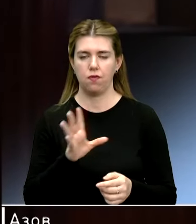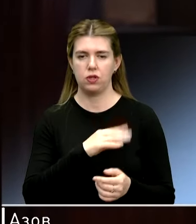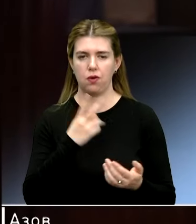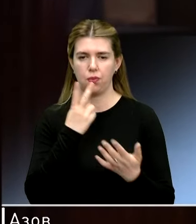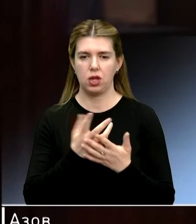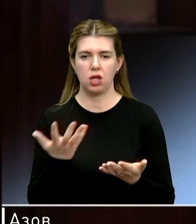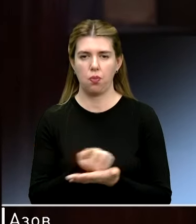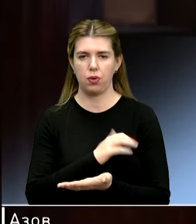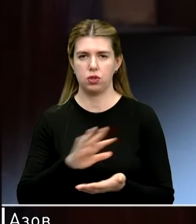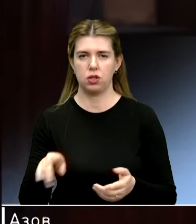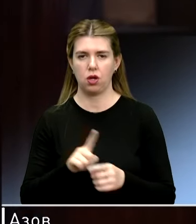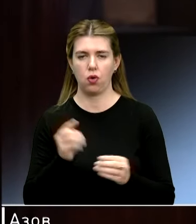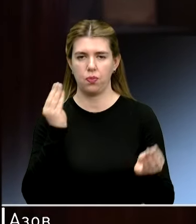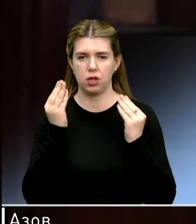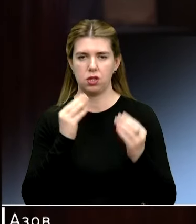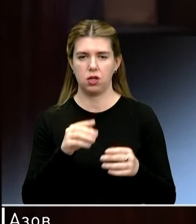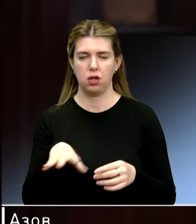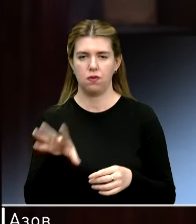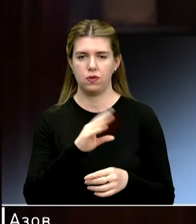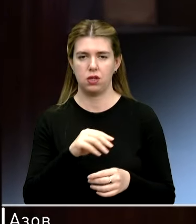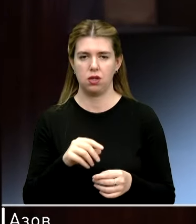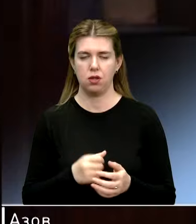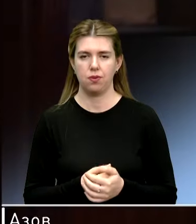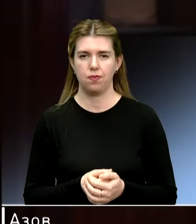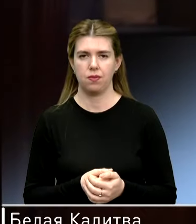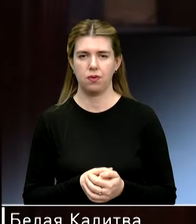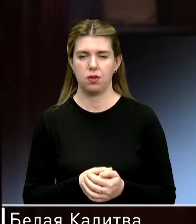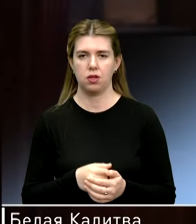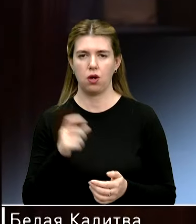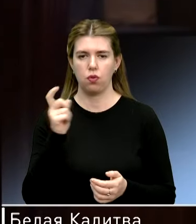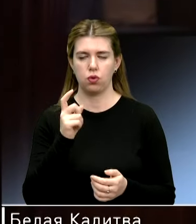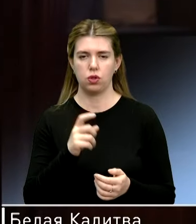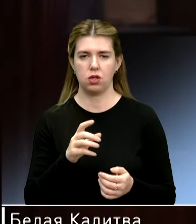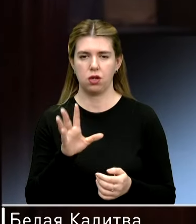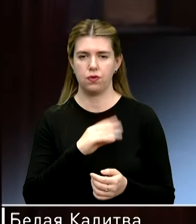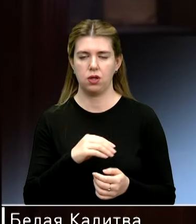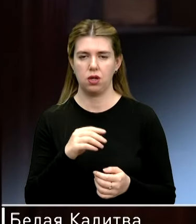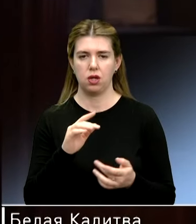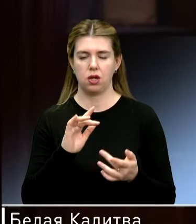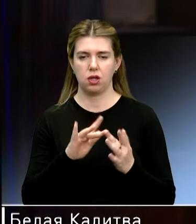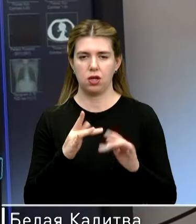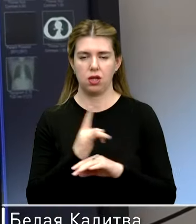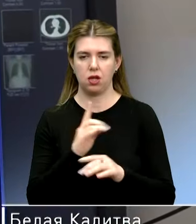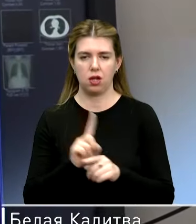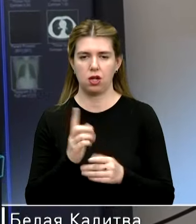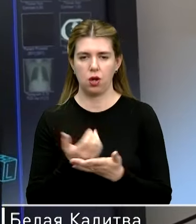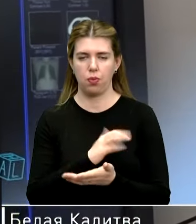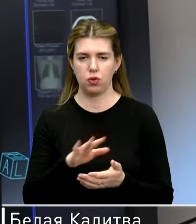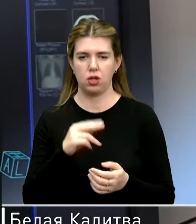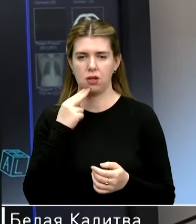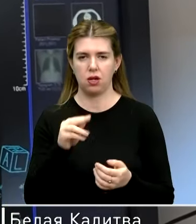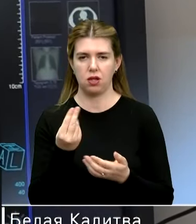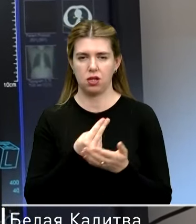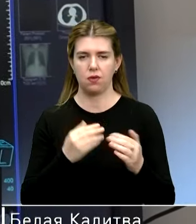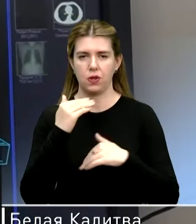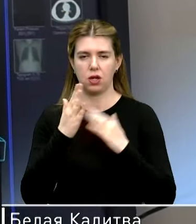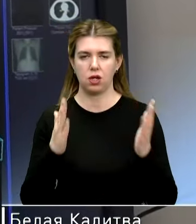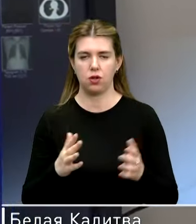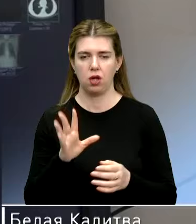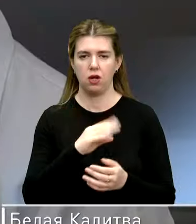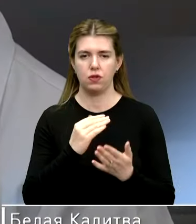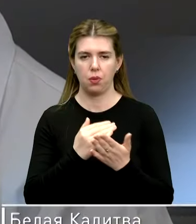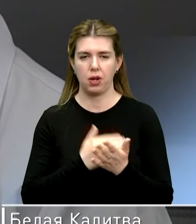не удался. Такое ощущение, что у Копперфильда из кармана вылезла ленточка. То есть нейросеть несовершенна. Запрограммированные людьми